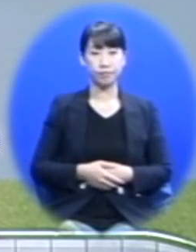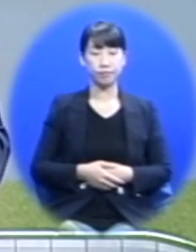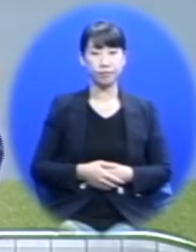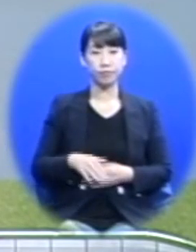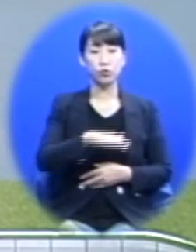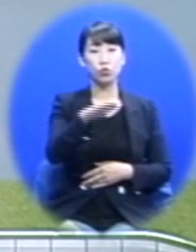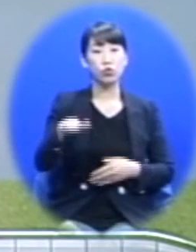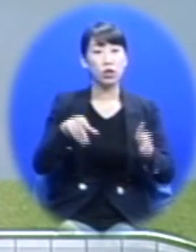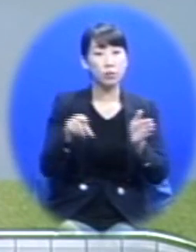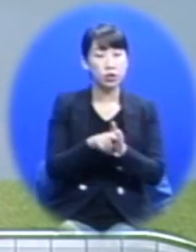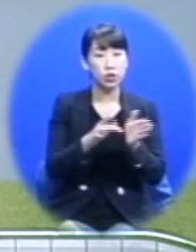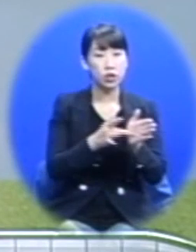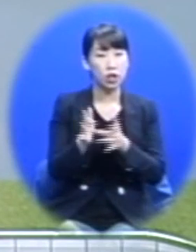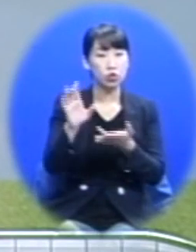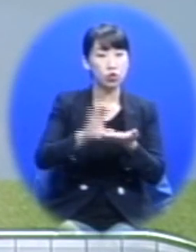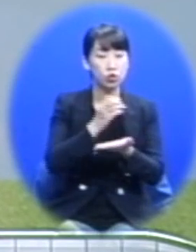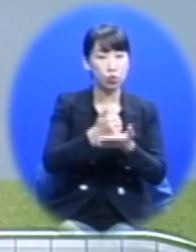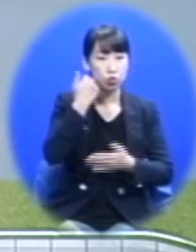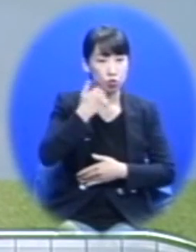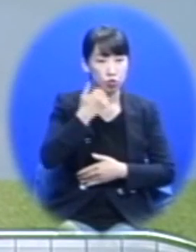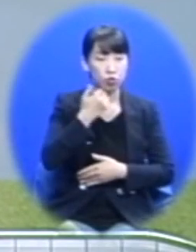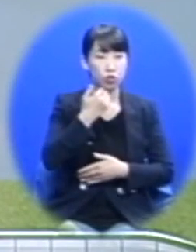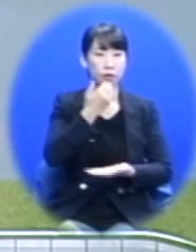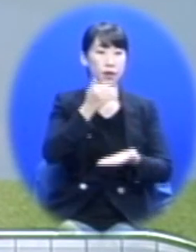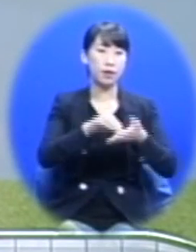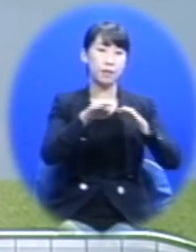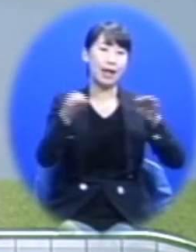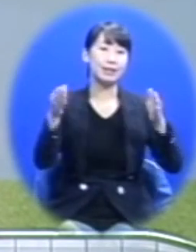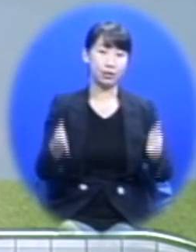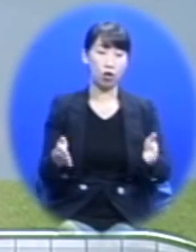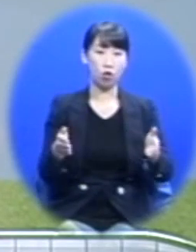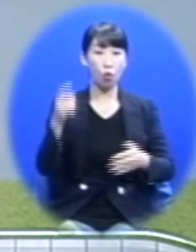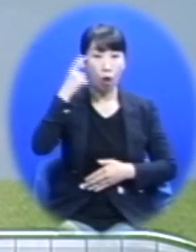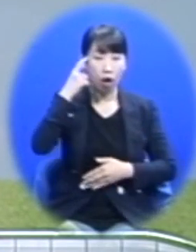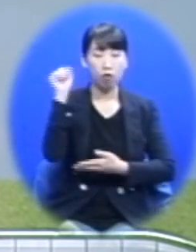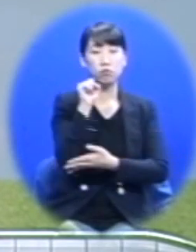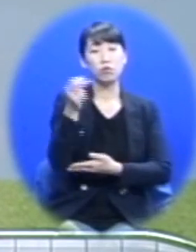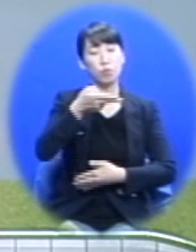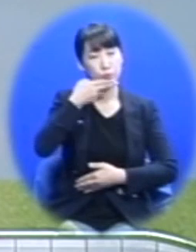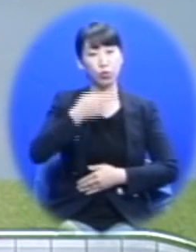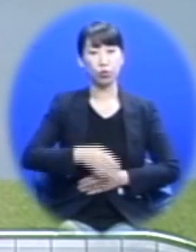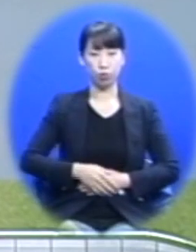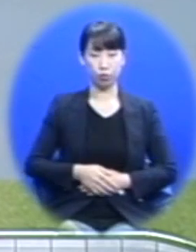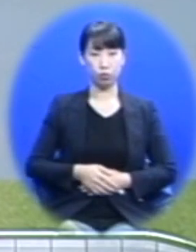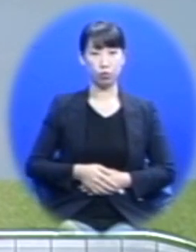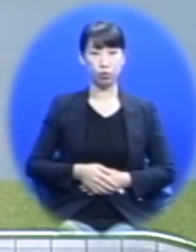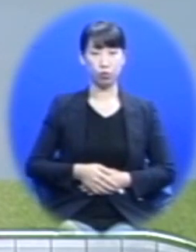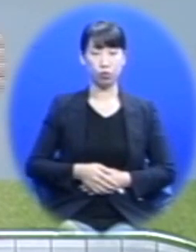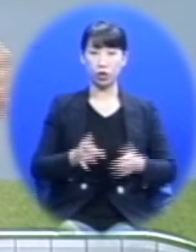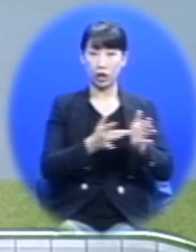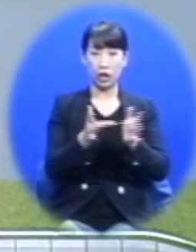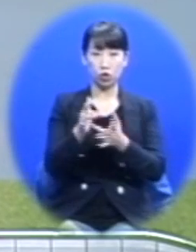우리가 믿는 예수 그리스도는 반석이세요. 왜 반석이신가? 흔들림이 없어요. 예수님은